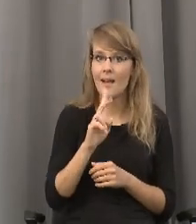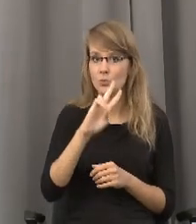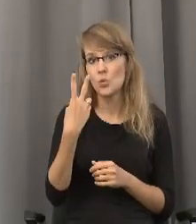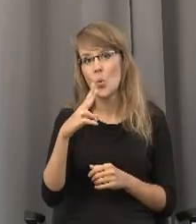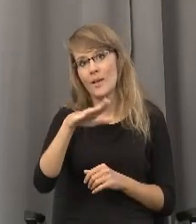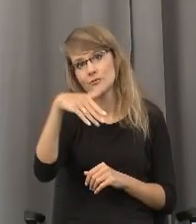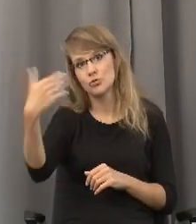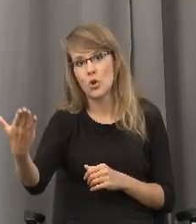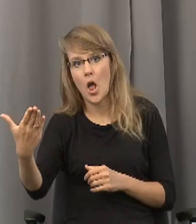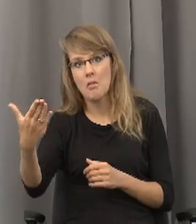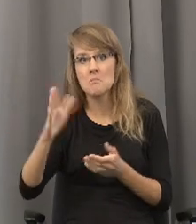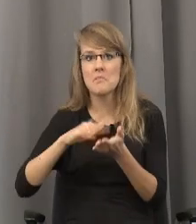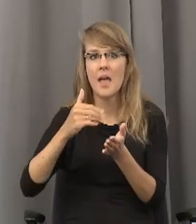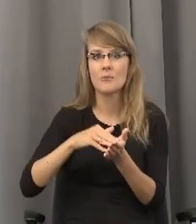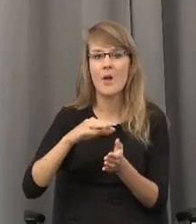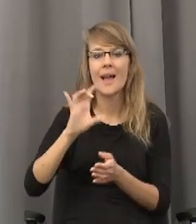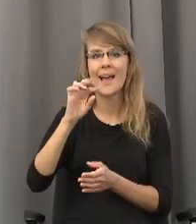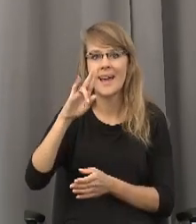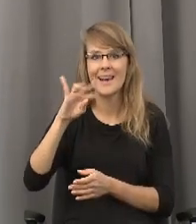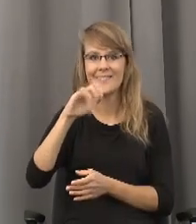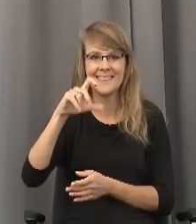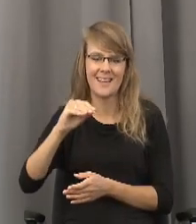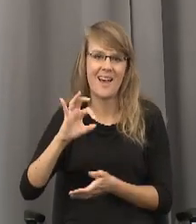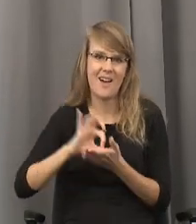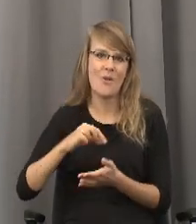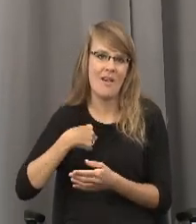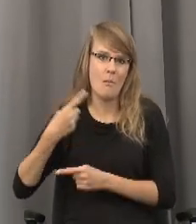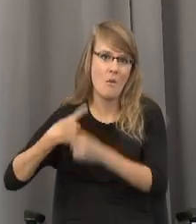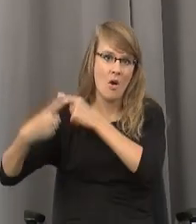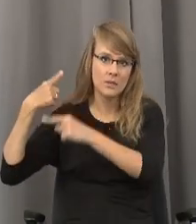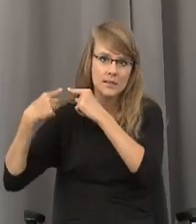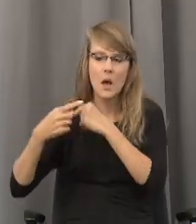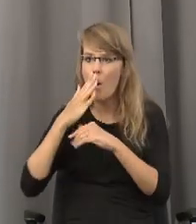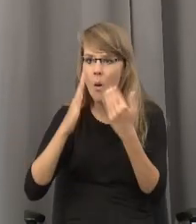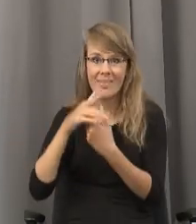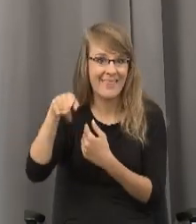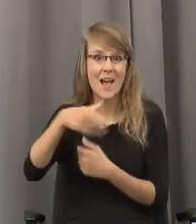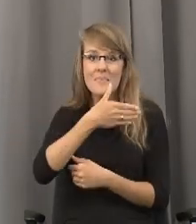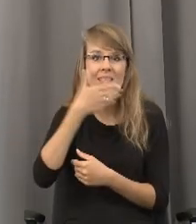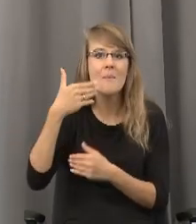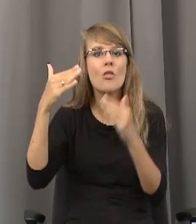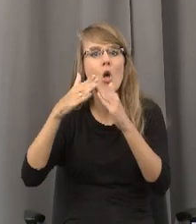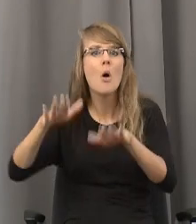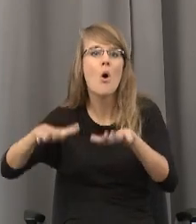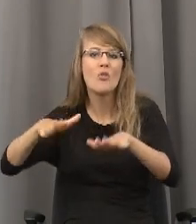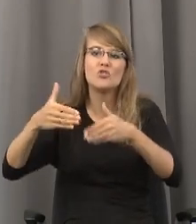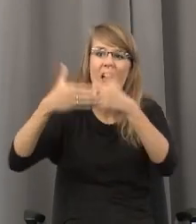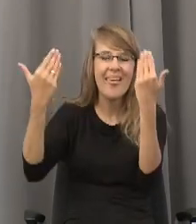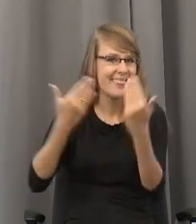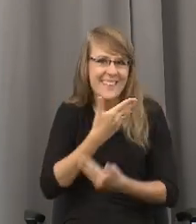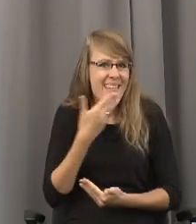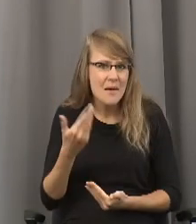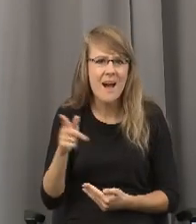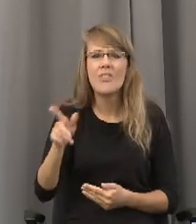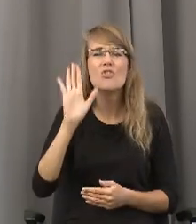mamy na przykład moje rodzinne Gryfice, w których też byliśmy. Dziś się okazuje, że nie ma dziennego domu pobytu, gdzie dopiero burmistrz myśli o tym,